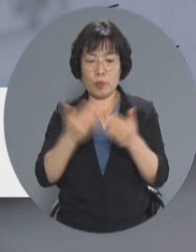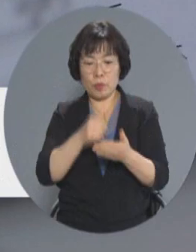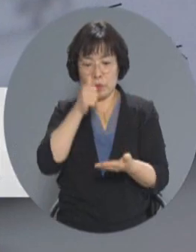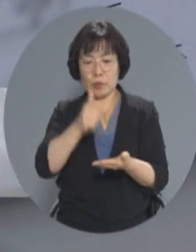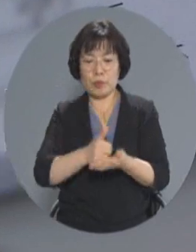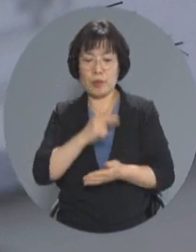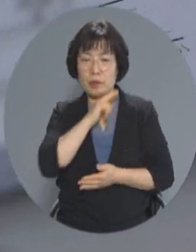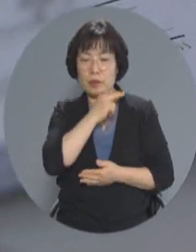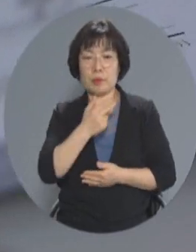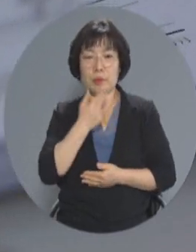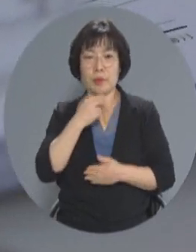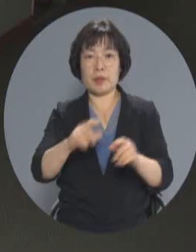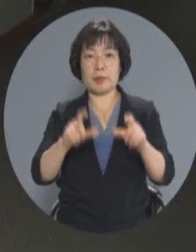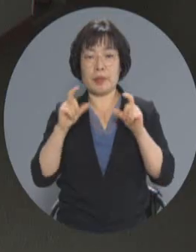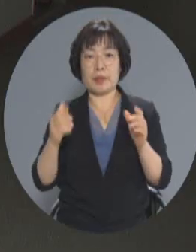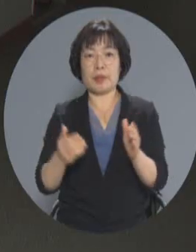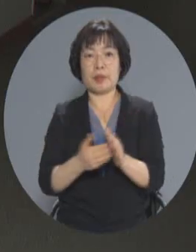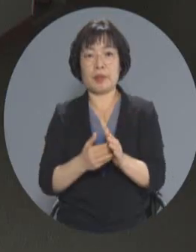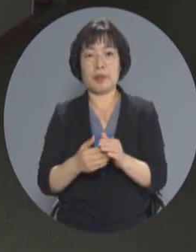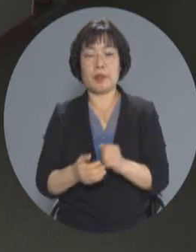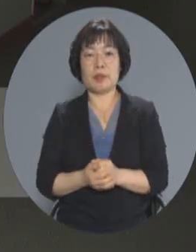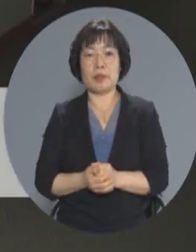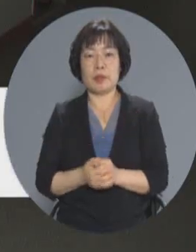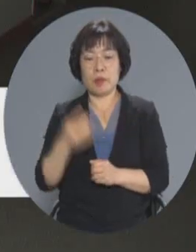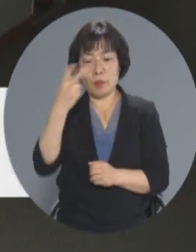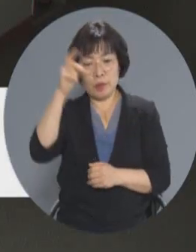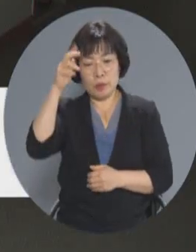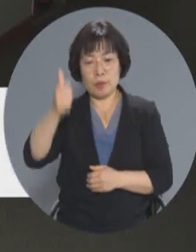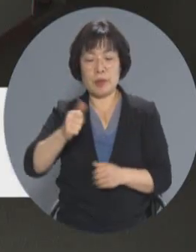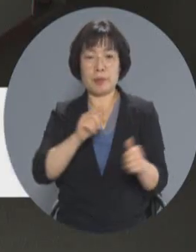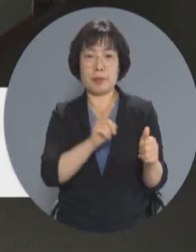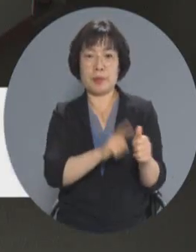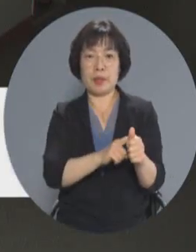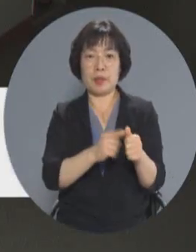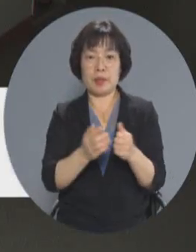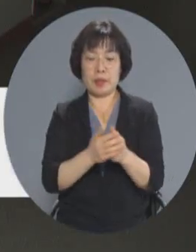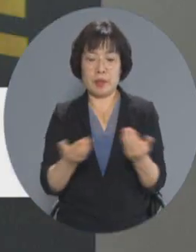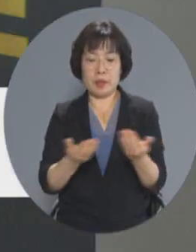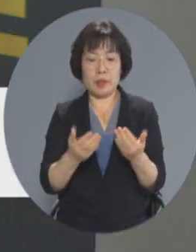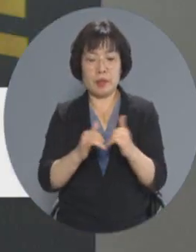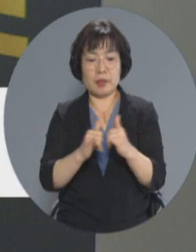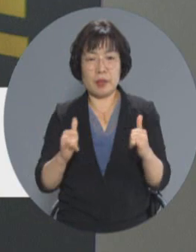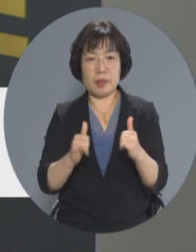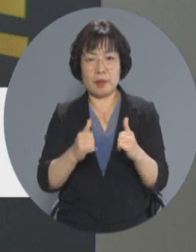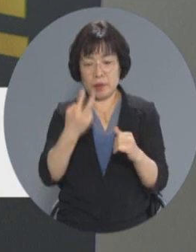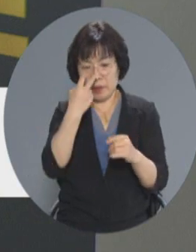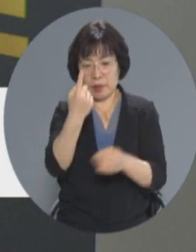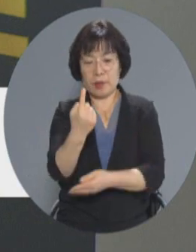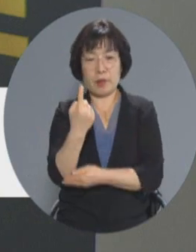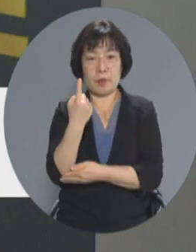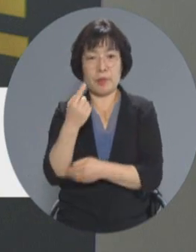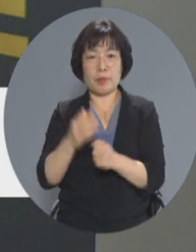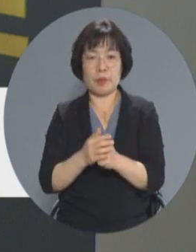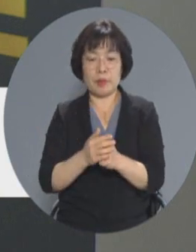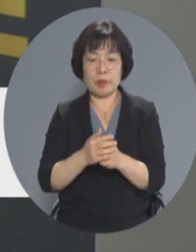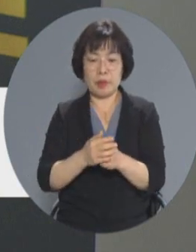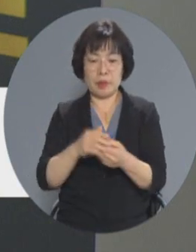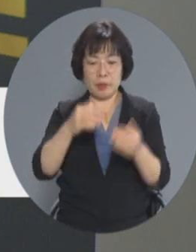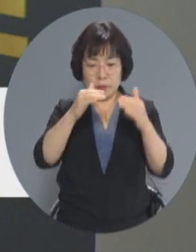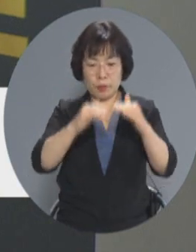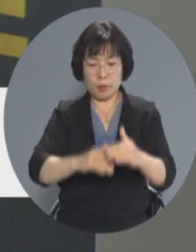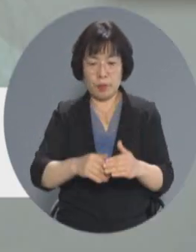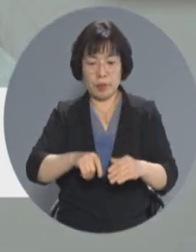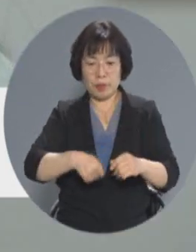없음 처분을 받았습니다. 그런데 관리소장 A씨가 당시 근무했던 경비원들에게 해당 진정